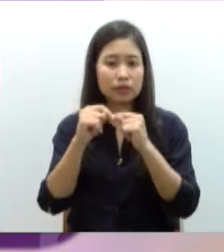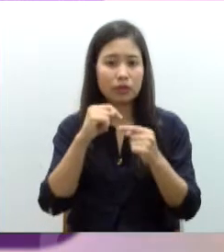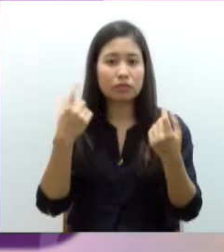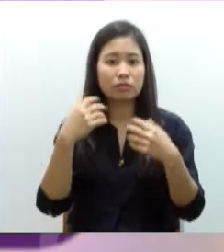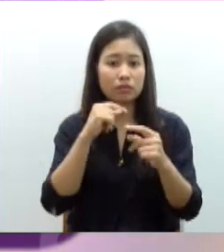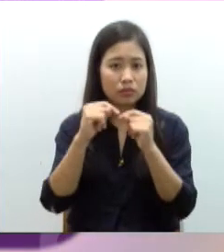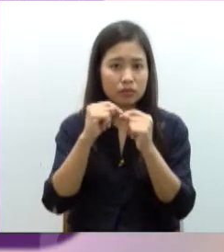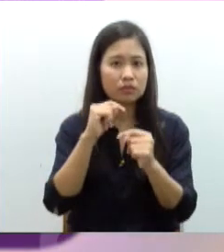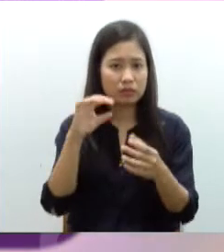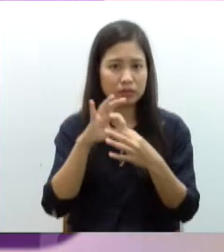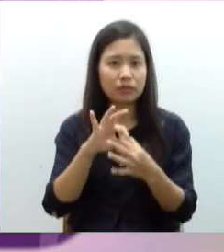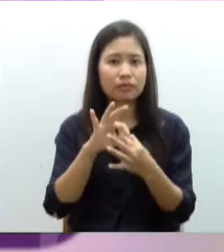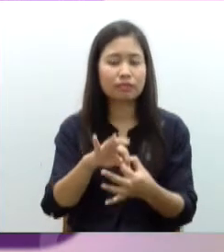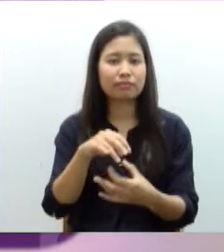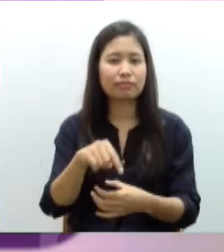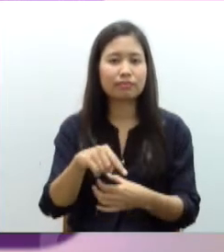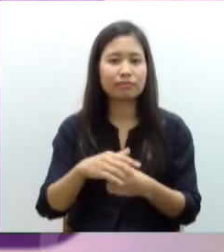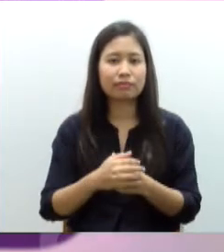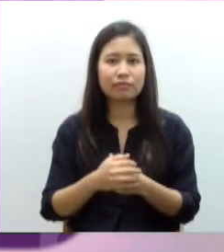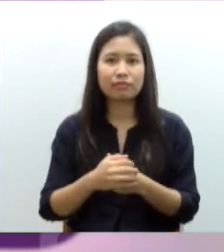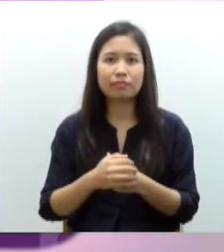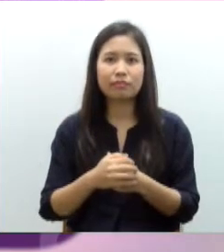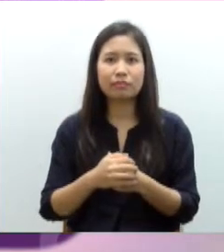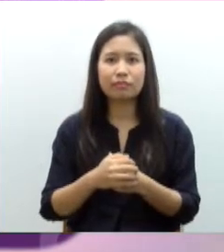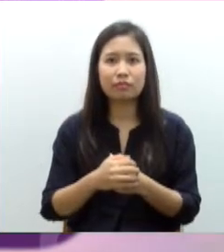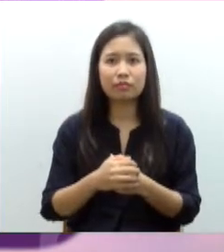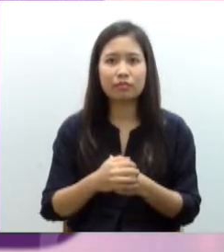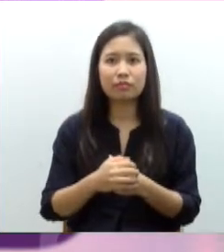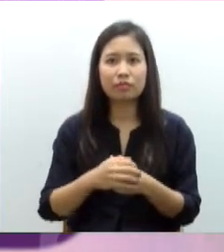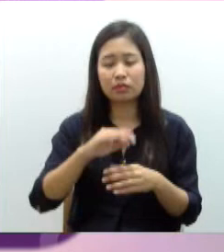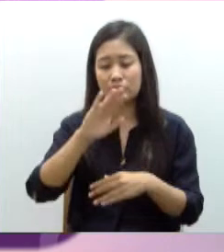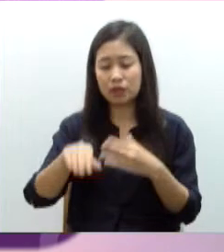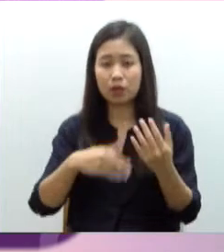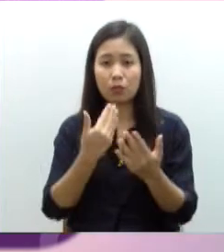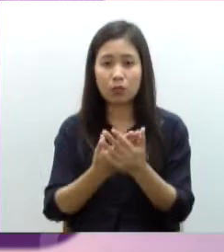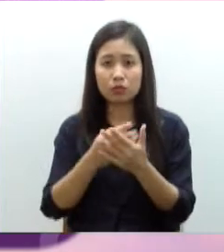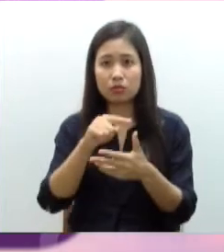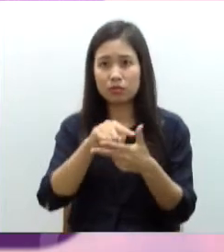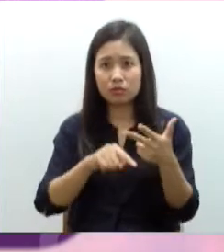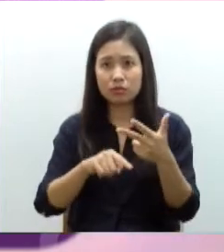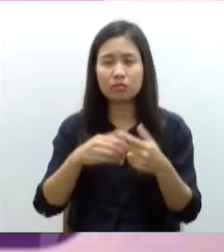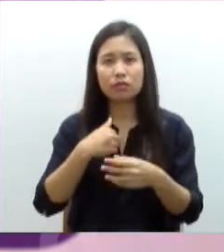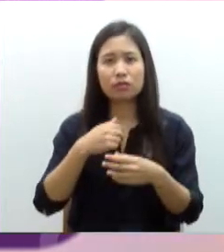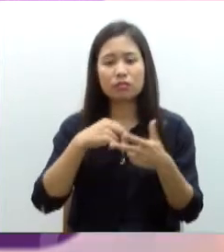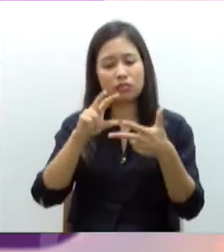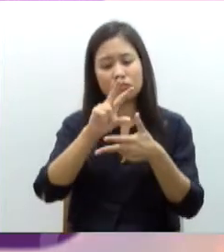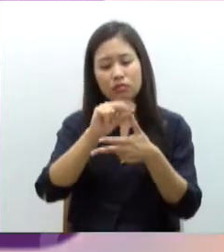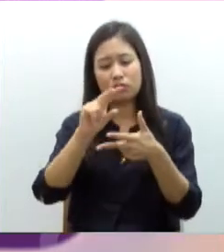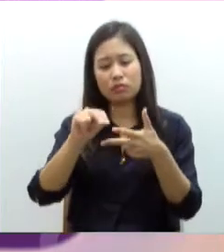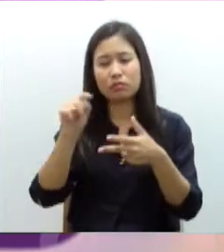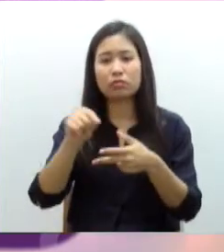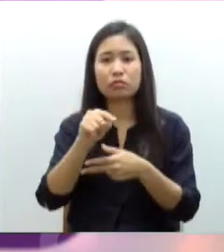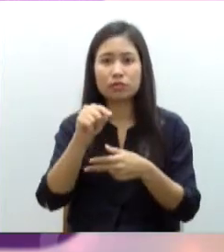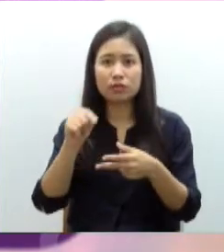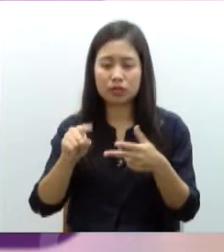ะครับทั้ง2ส่วนนี้นะครับทั้ง IIT และ EIT เนี่ยเราให้น้ำหนักอยู่ที่ 30% นะครับ2ส่วนก็60ไอ้ส่วนอีก40